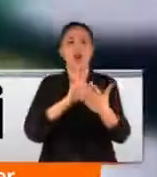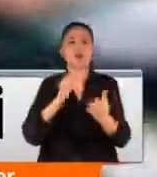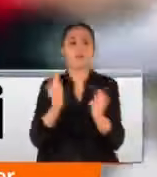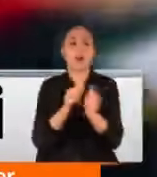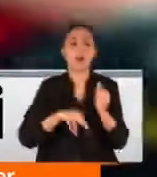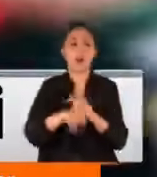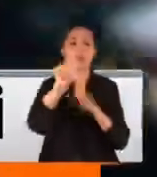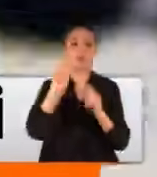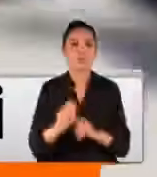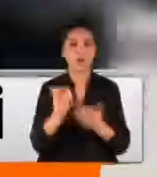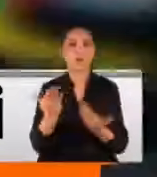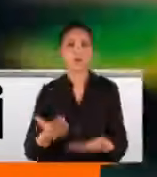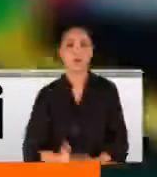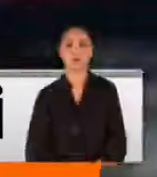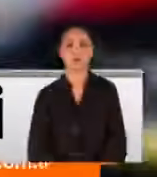yürüdü.